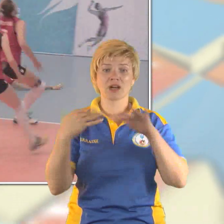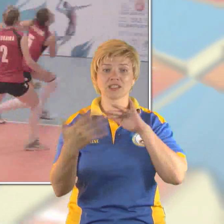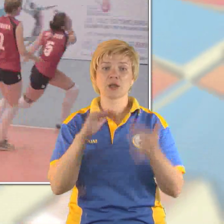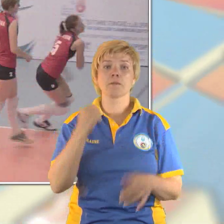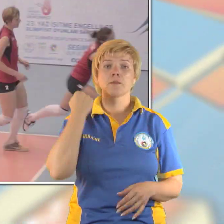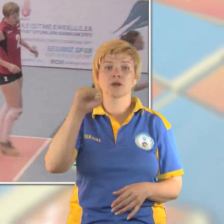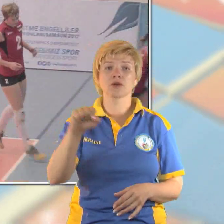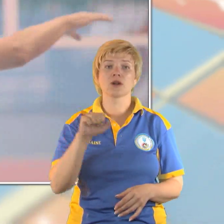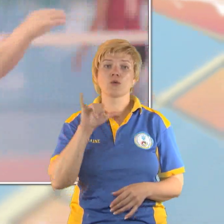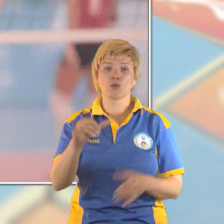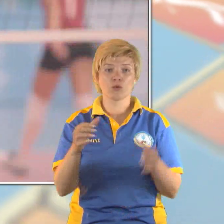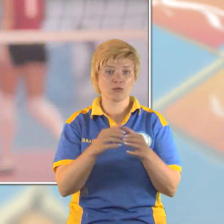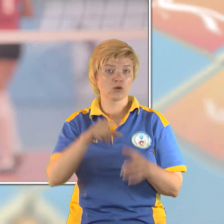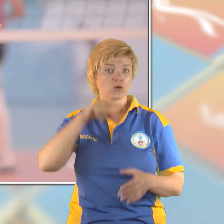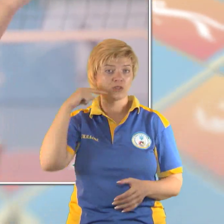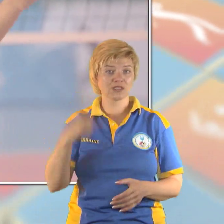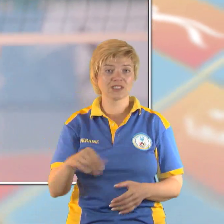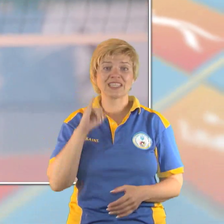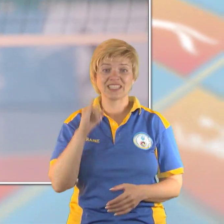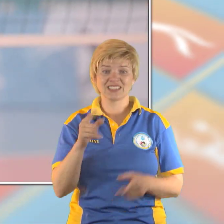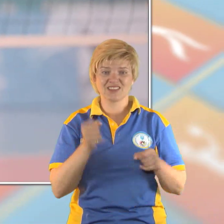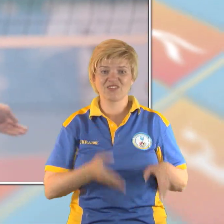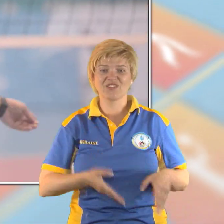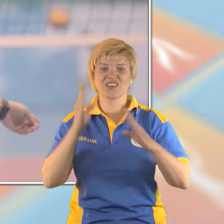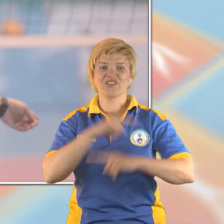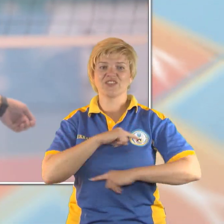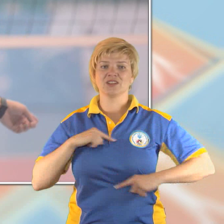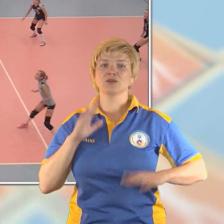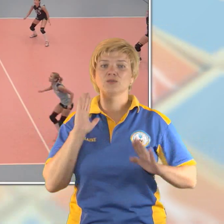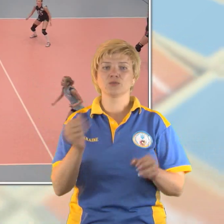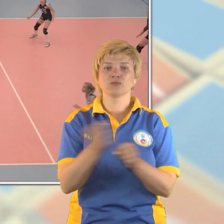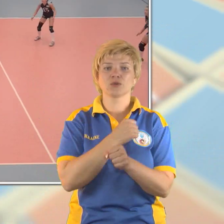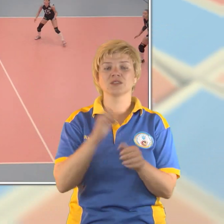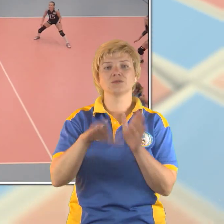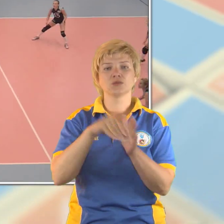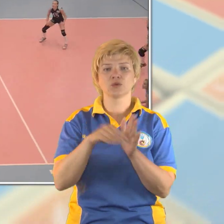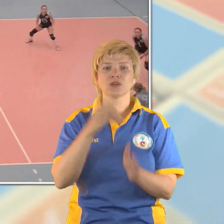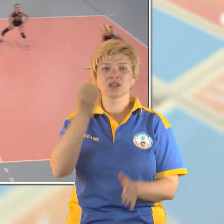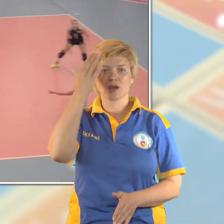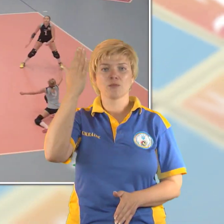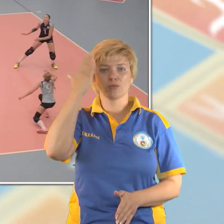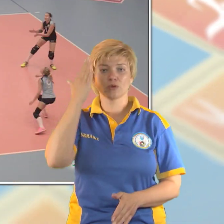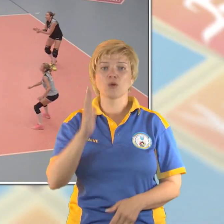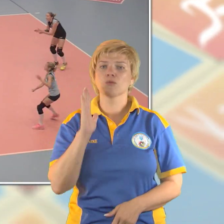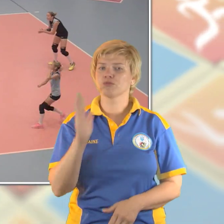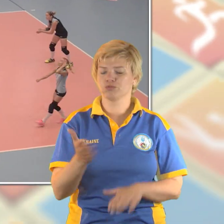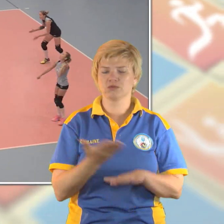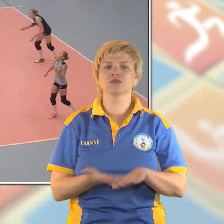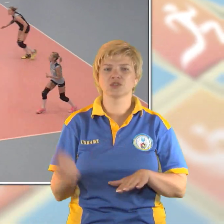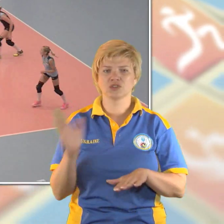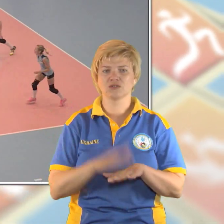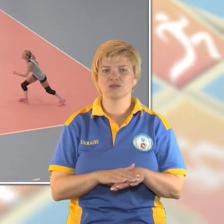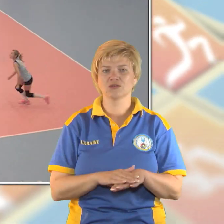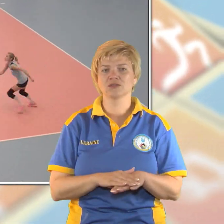перемогла команду Росії. І за вихід у фінал побореться зі збірною Японії. Буде непросто, запевняє головний